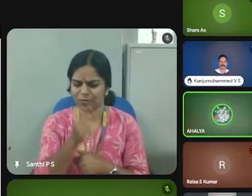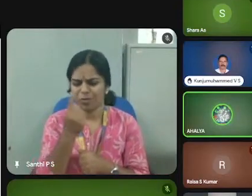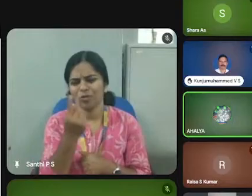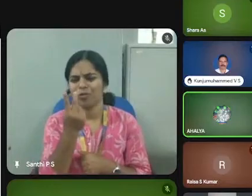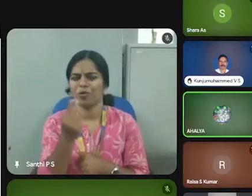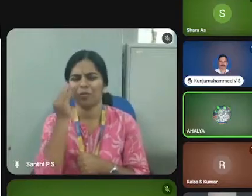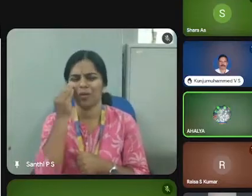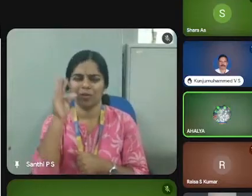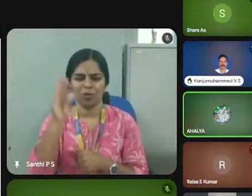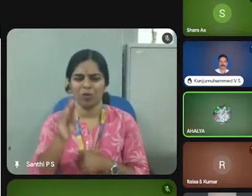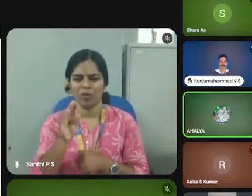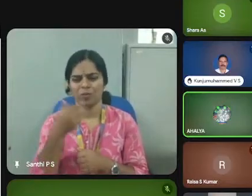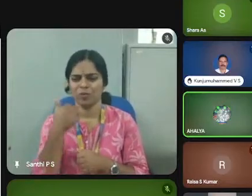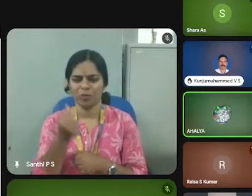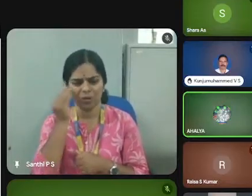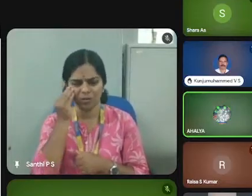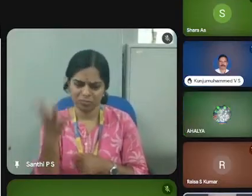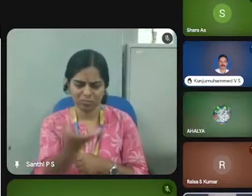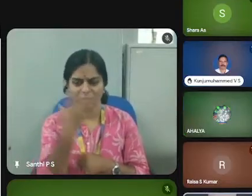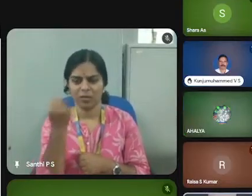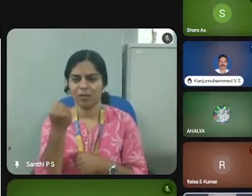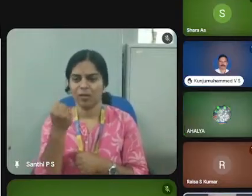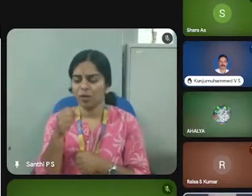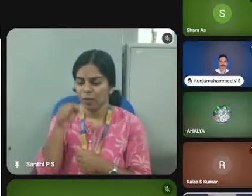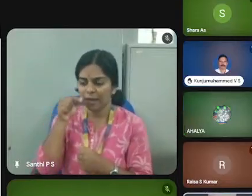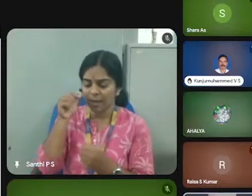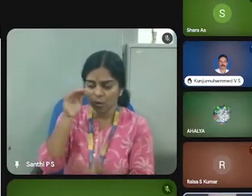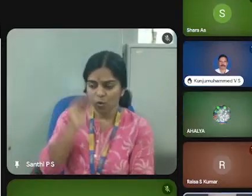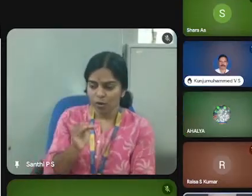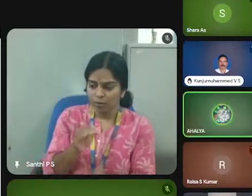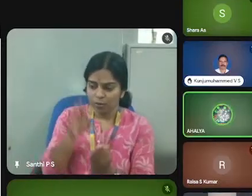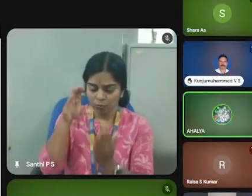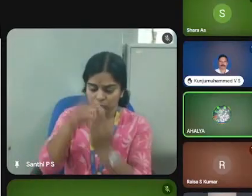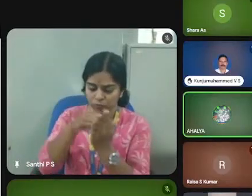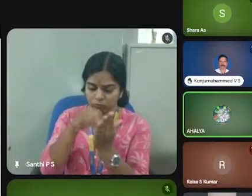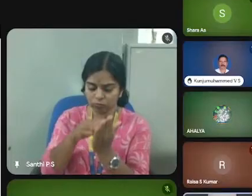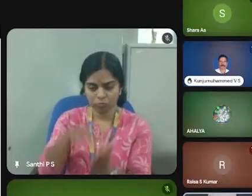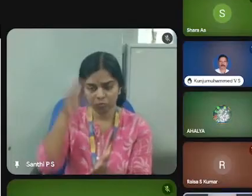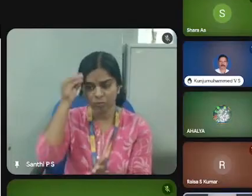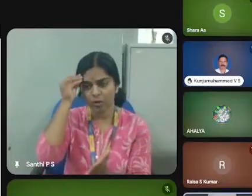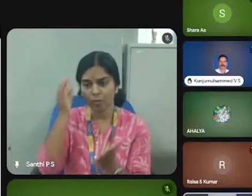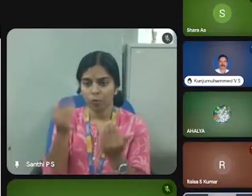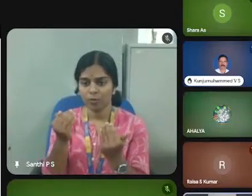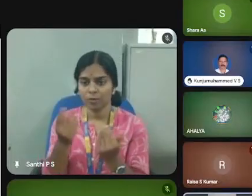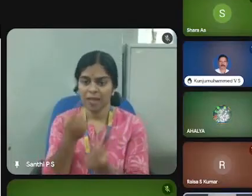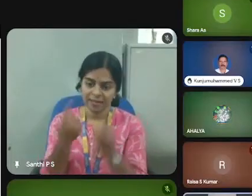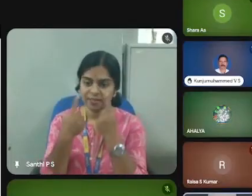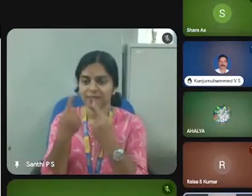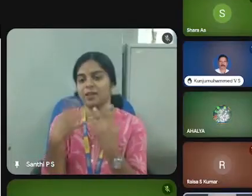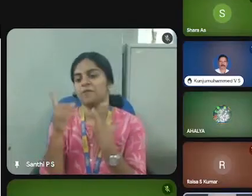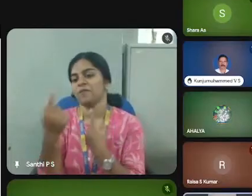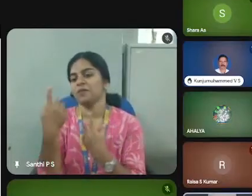കുറയുന്നുള്ളൂ. ഓക്കെ, അത്രയും കുട്ടിക്ക് കാണാപ്പാഠം പഠിക്കാൻ പറ്റുന്നുണ്ടോ? അപ്പോ അത് നമ്മളൊന്ന് അസസ് ചെയ്ത് നോക്കേണ്ടി